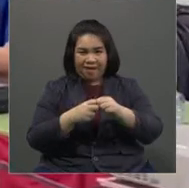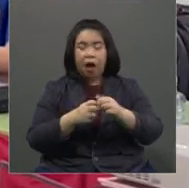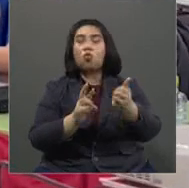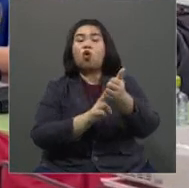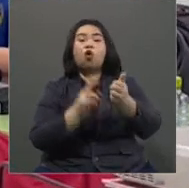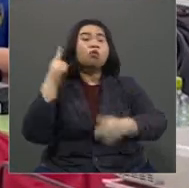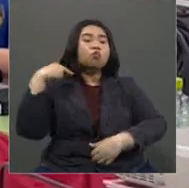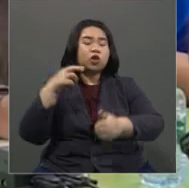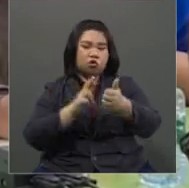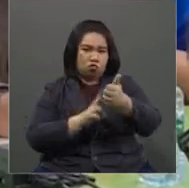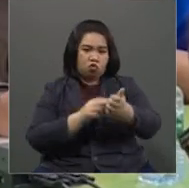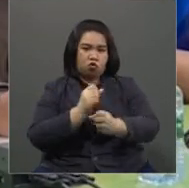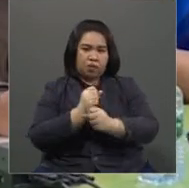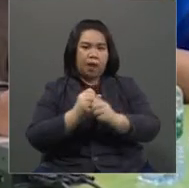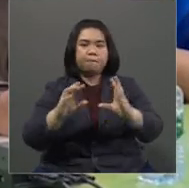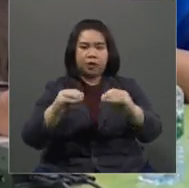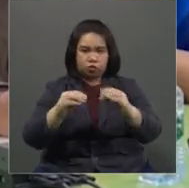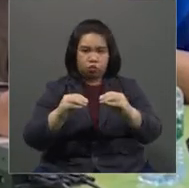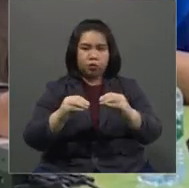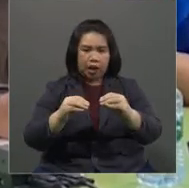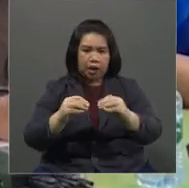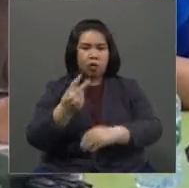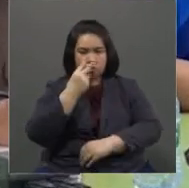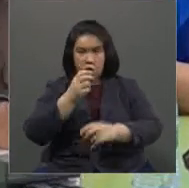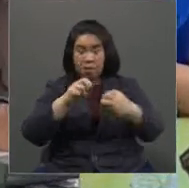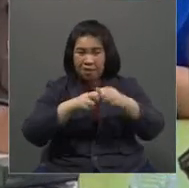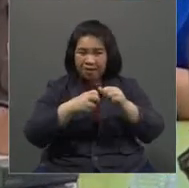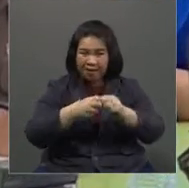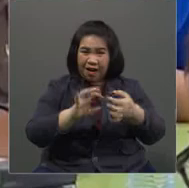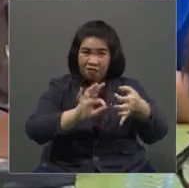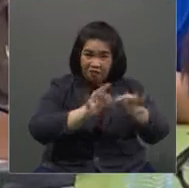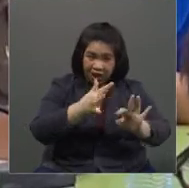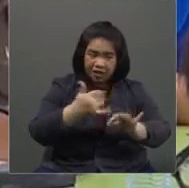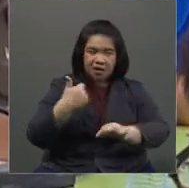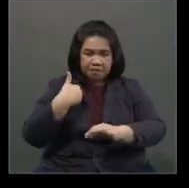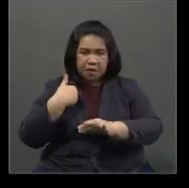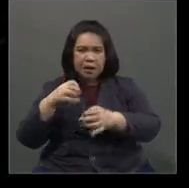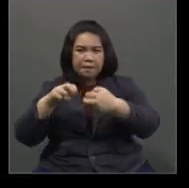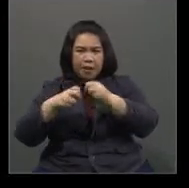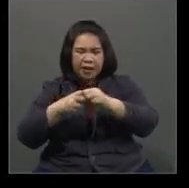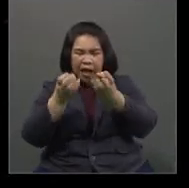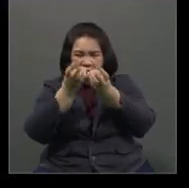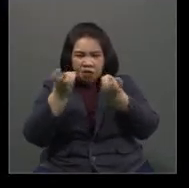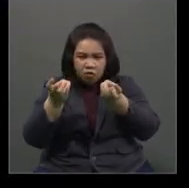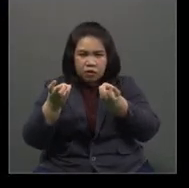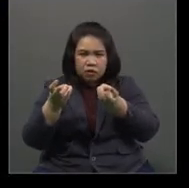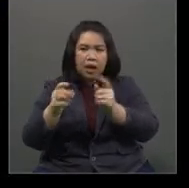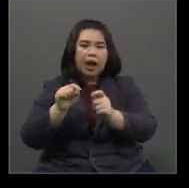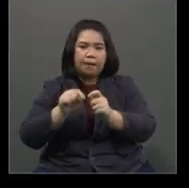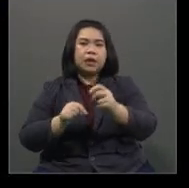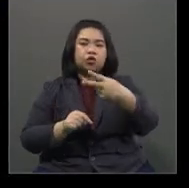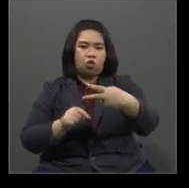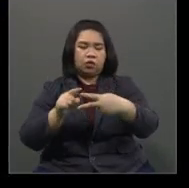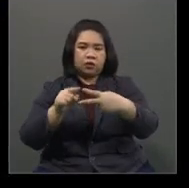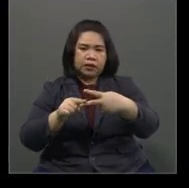จังหวัดเชียงรายนะคะลงพื้นที่ประชุมติดตามการรับมือไฟป่าหมอกควันในพื้นที่อำเภอเชียงแสนและอำเภอเชียงของค่ะหลังจากที่